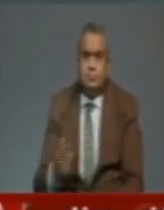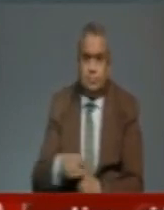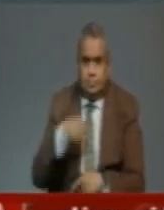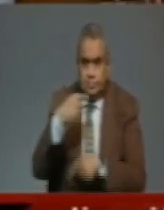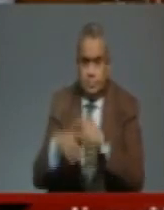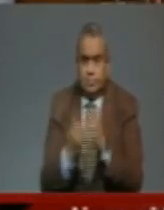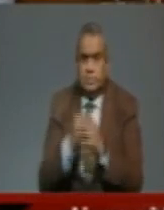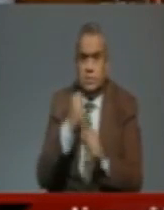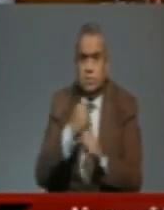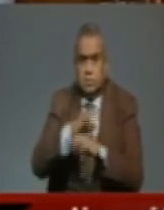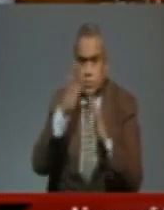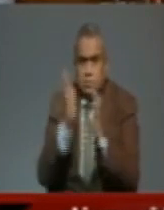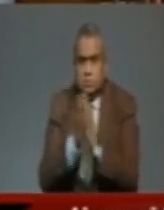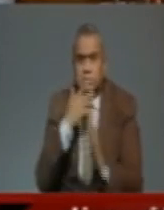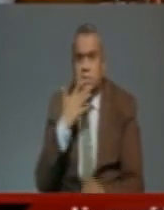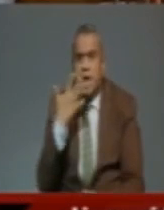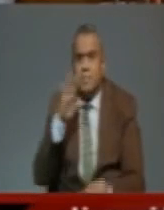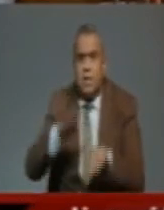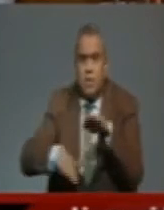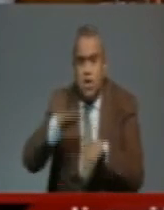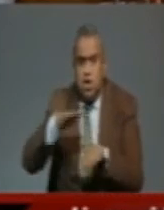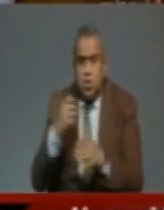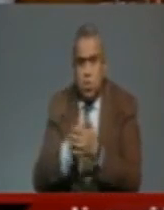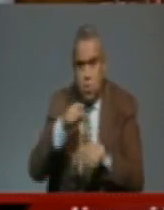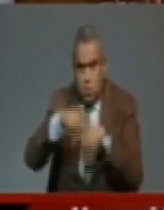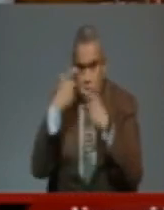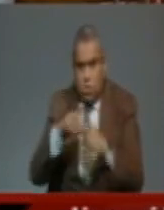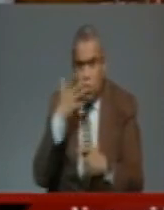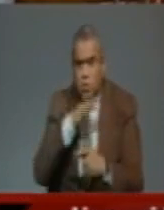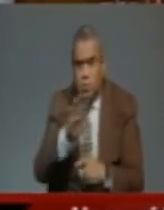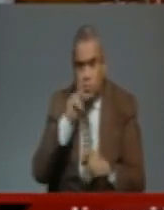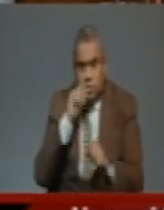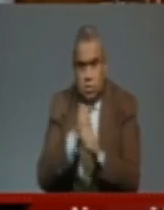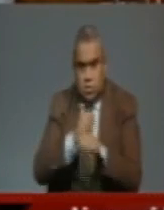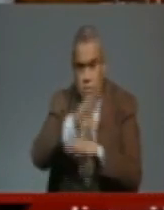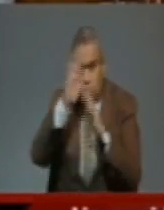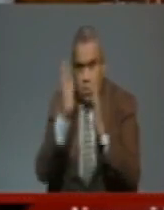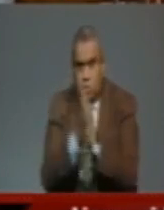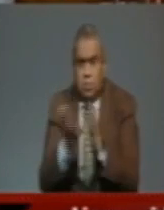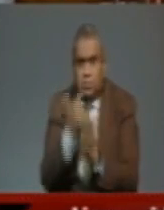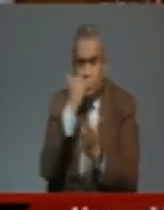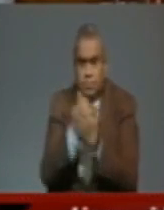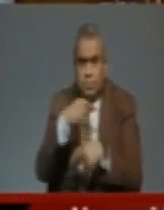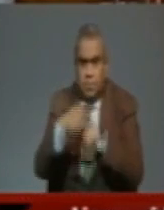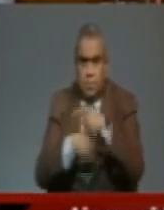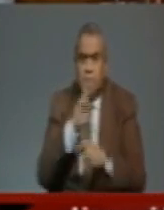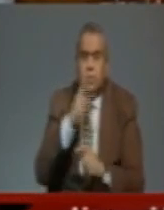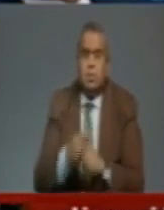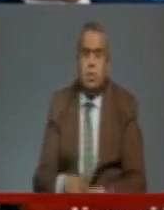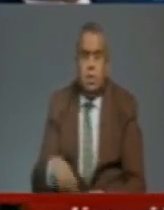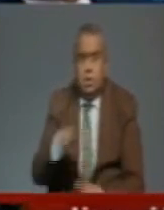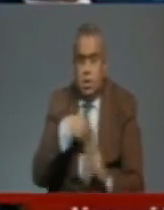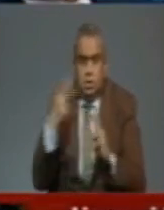كده 5.4 كيلو. احنا فندم واحنا بنشتغل دلوقتي اصبح على طول يعني كل الناس شايفه